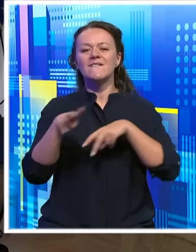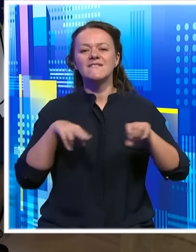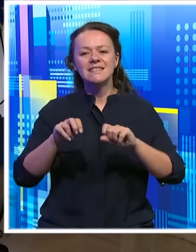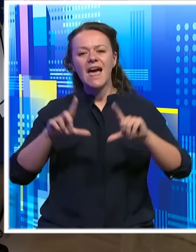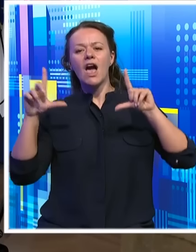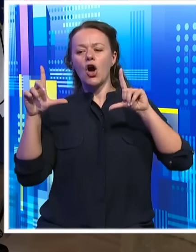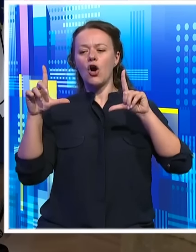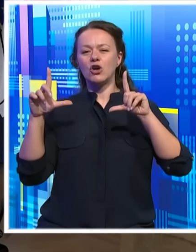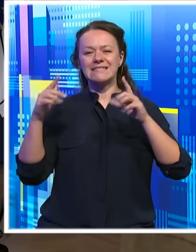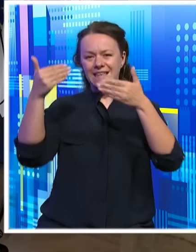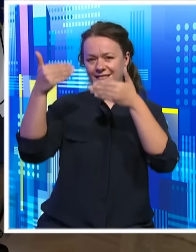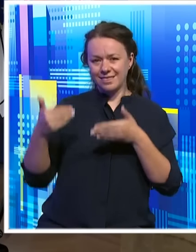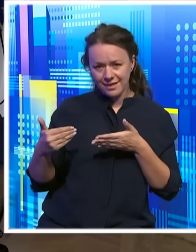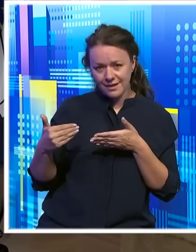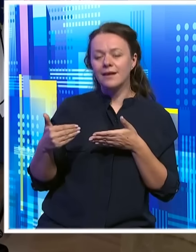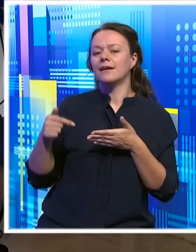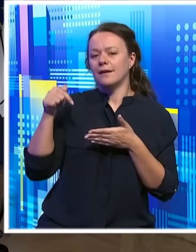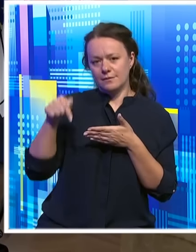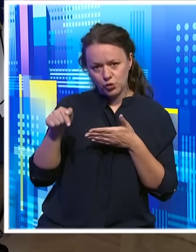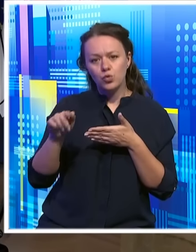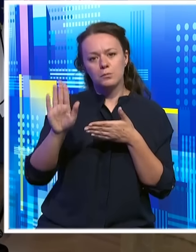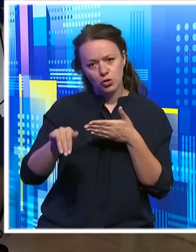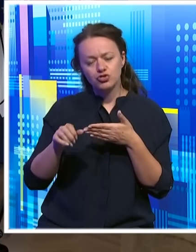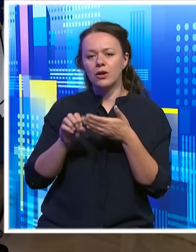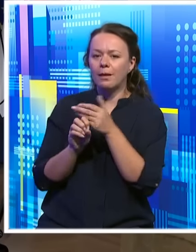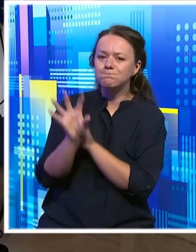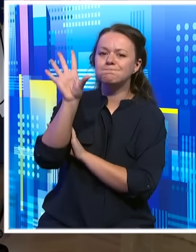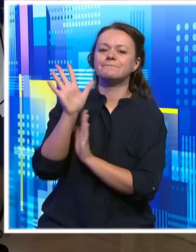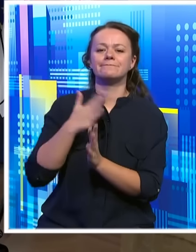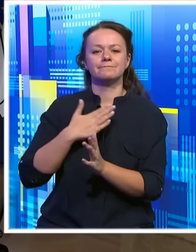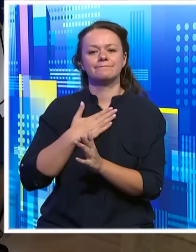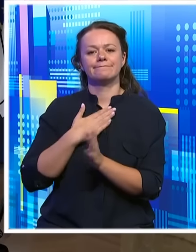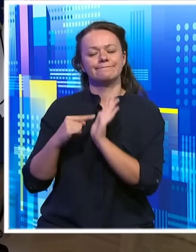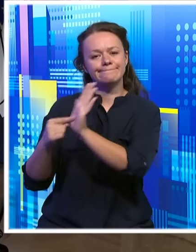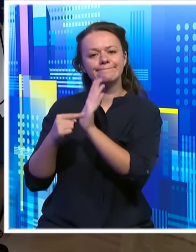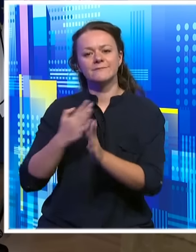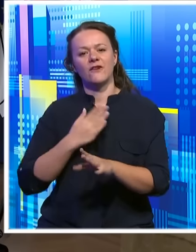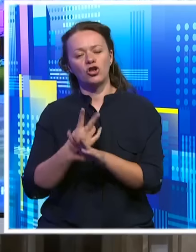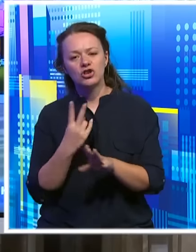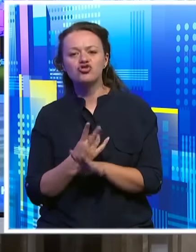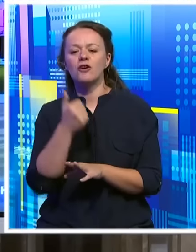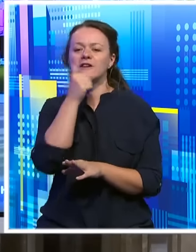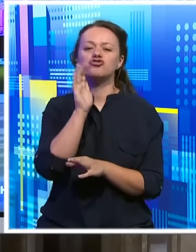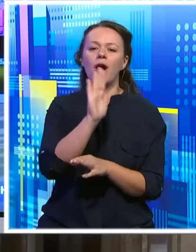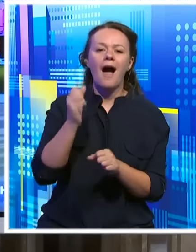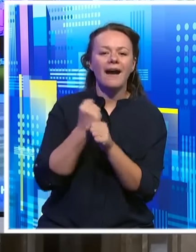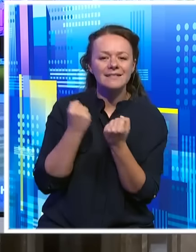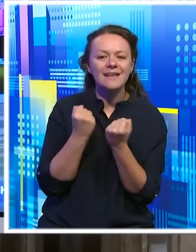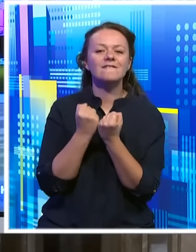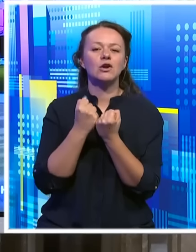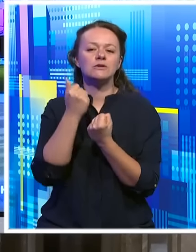da predstavlja i da na video zidu može da predstavlja svoju zemlju, njene aktivnosti na način na koji to